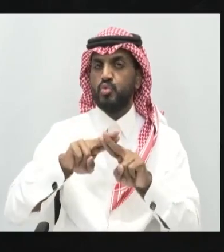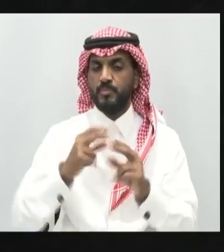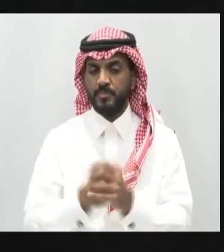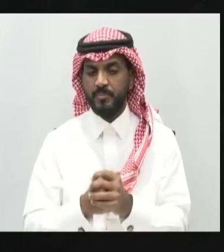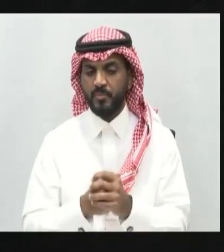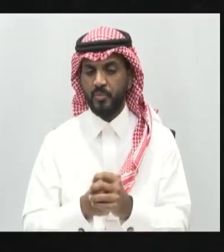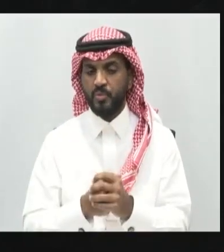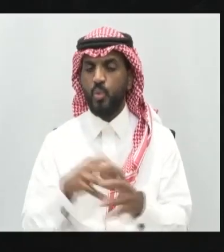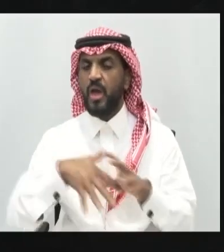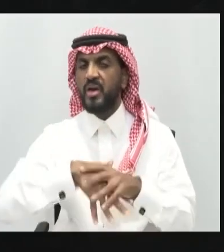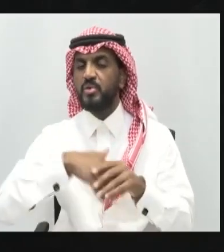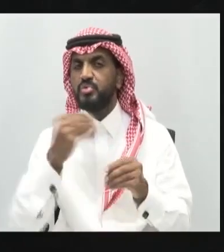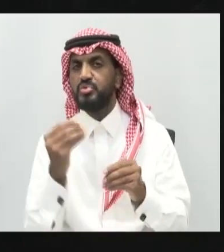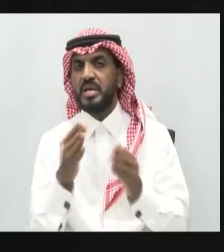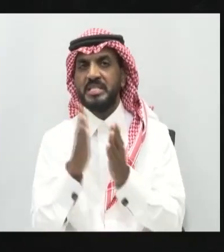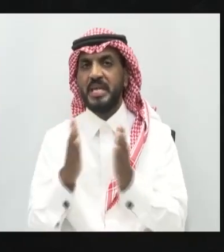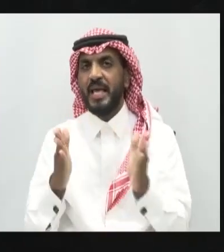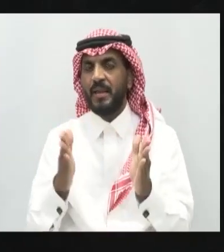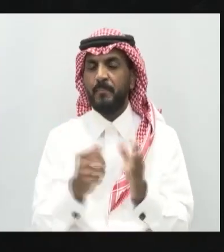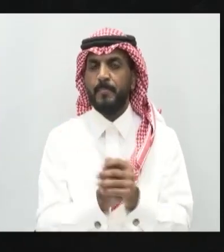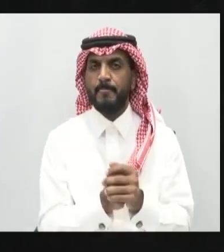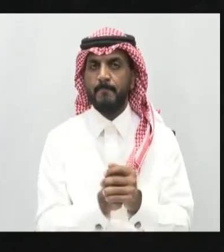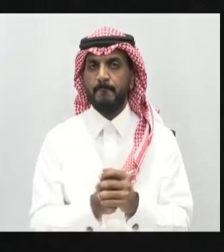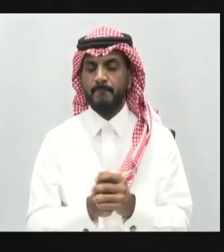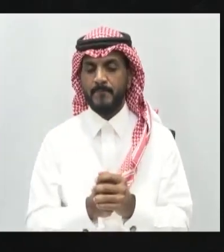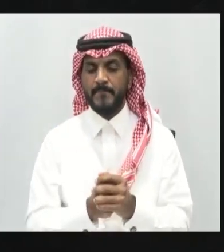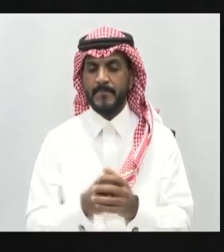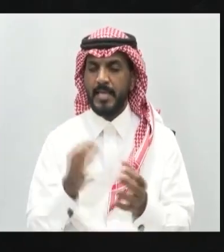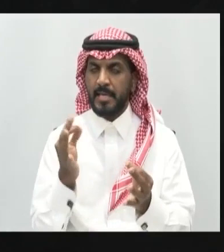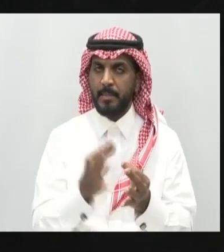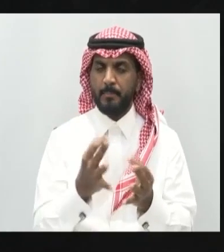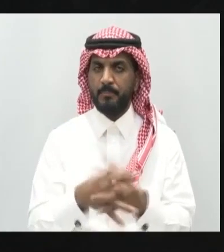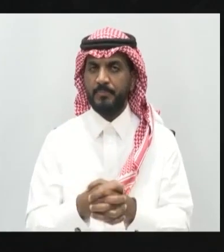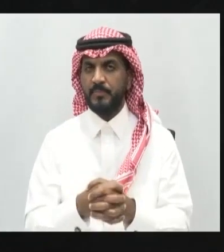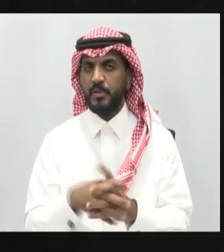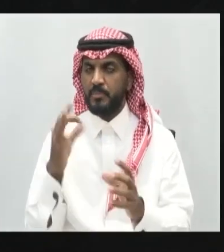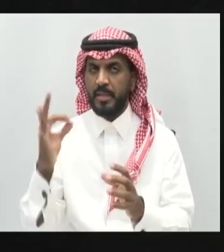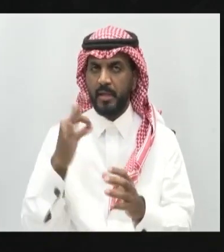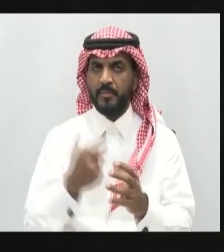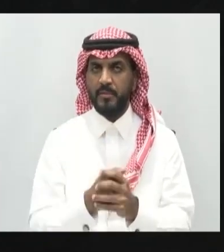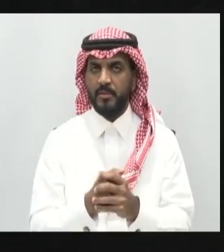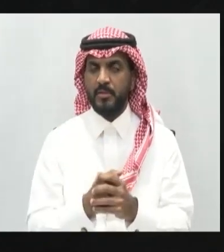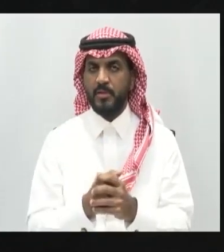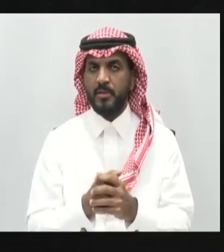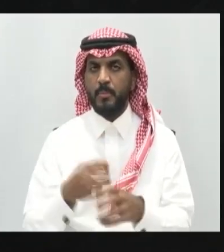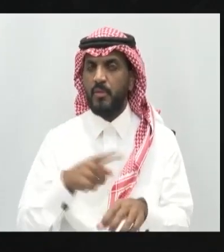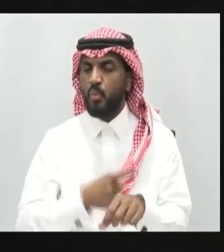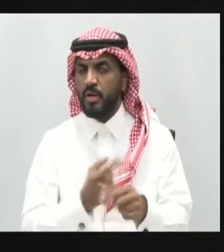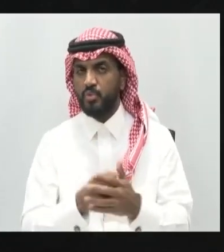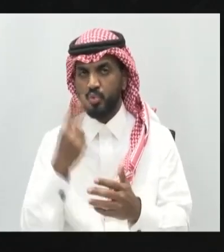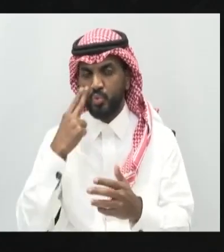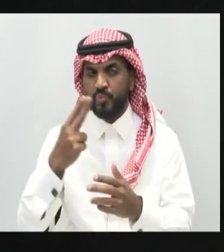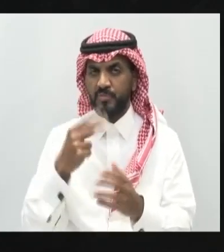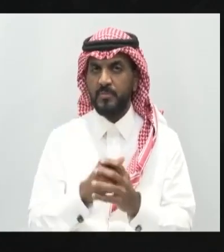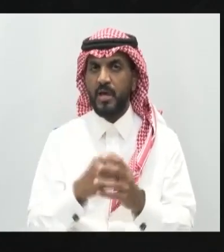لنا باشكال يعني اقربها لكم الان بعض الاحيان نشوف بالسماء